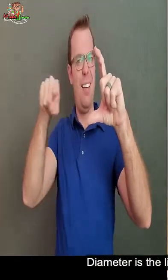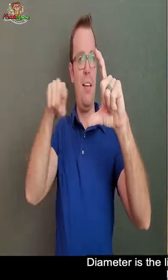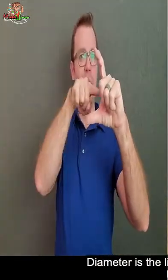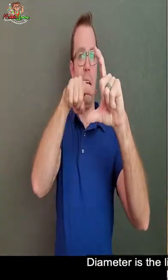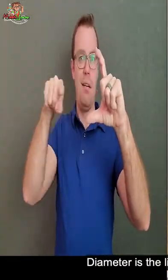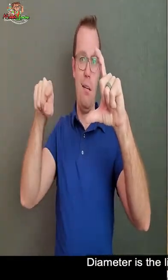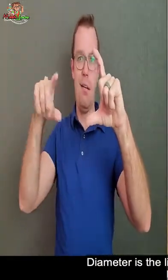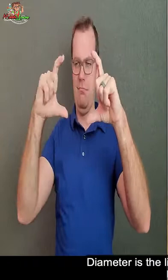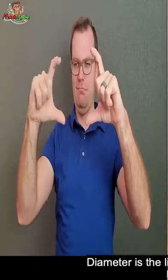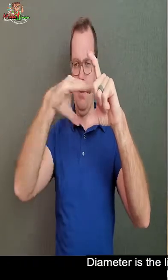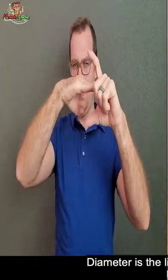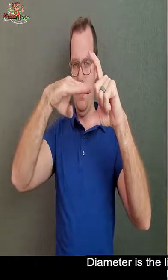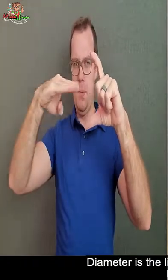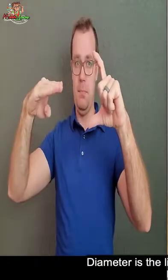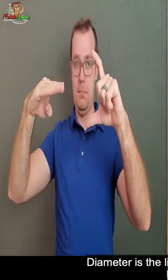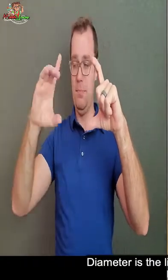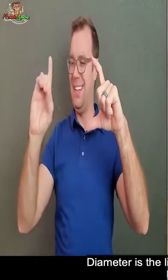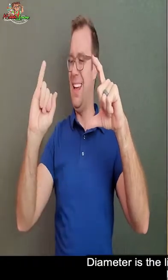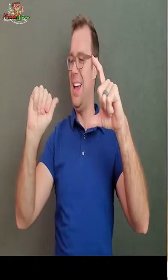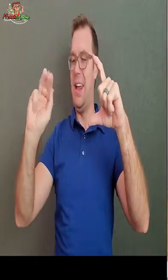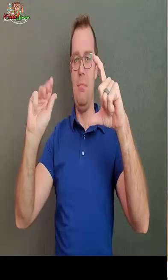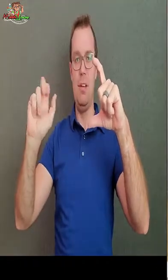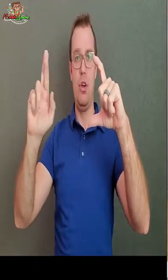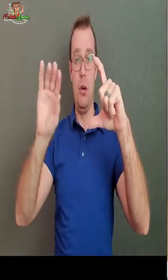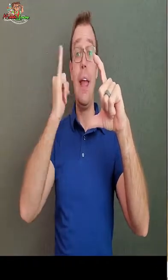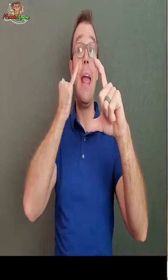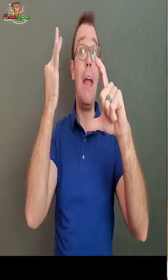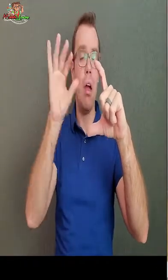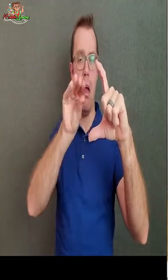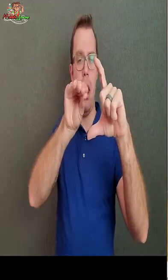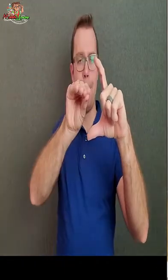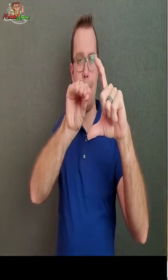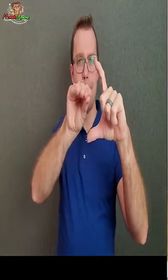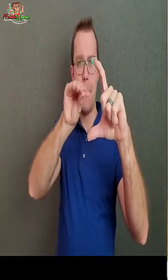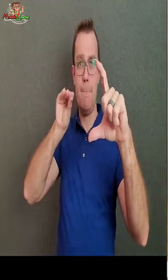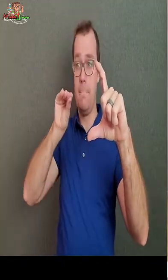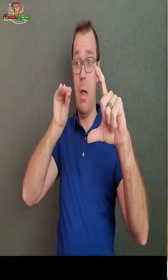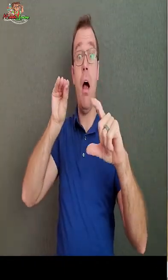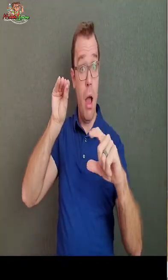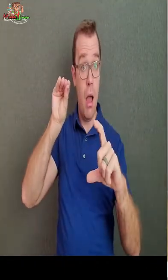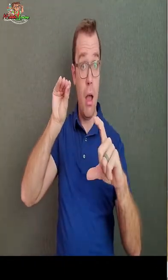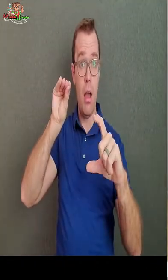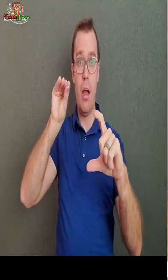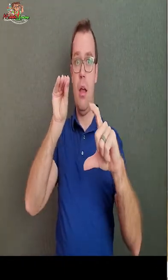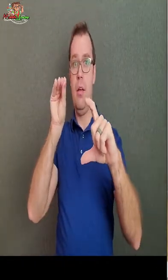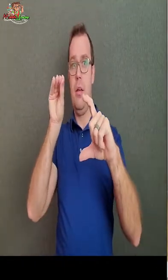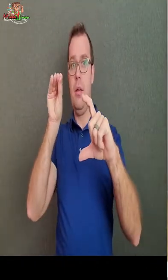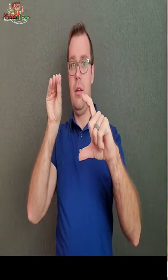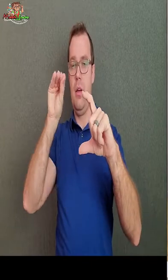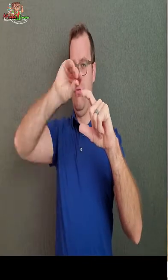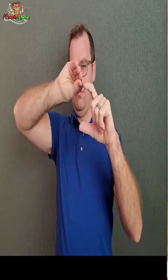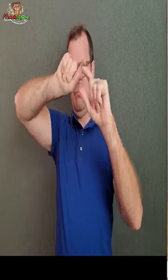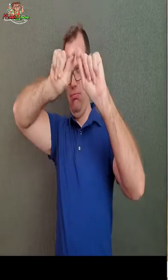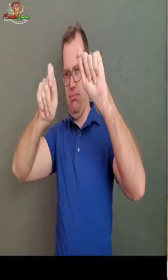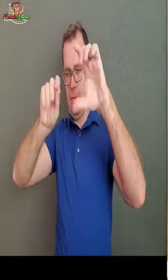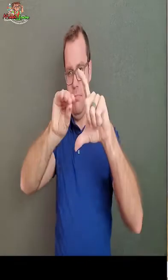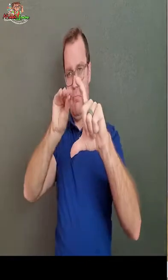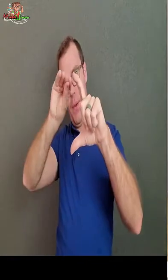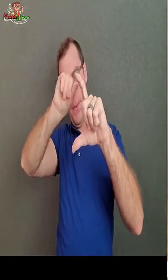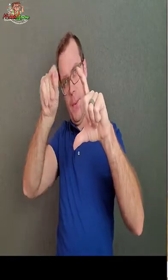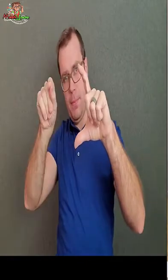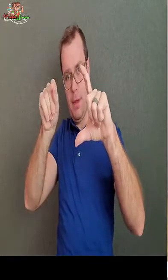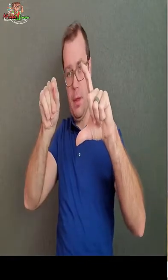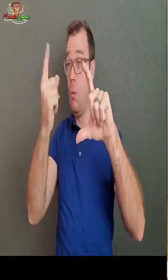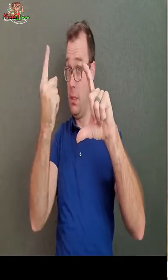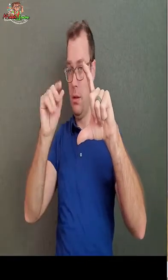में से जो सेंटर में से जाती है लाइन उसको डायमीटर कहते हैं. अगर मैं उस लाइन को निकालता हूँ डायमीटर को और उसको मैं सर्कल